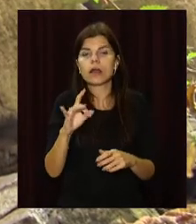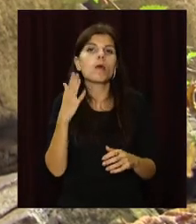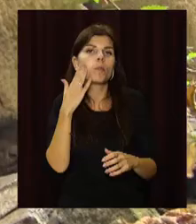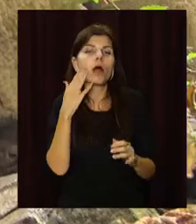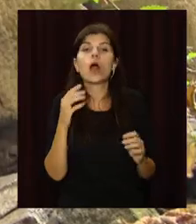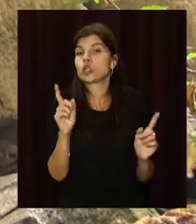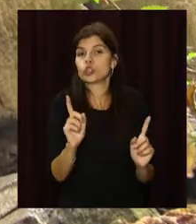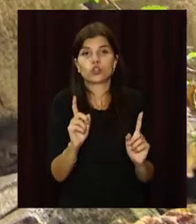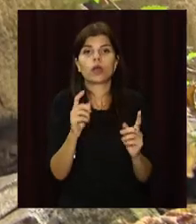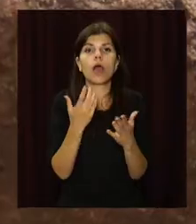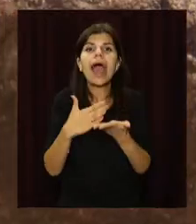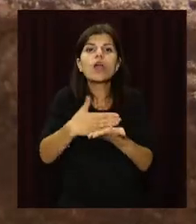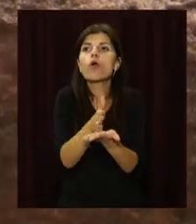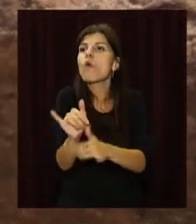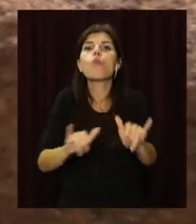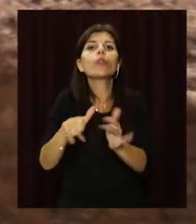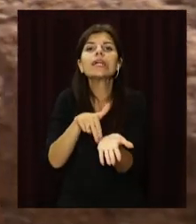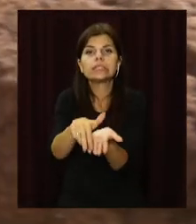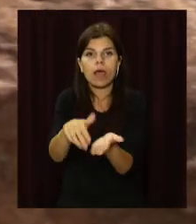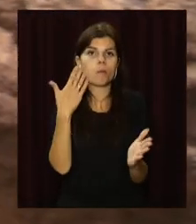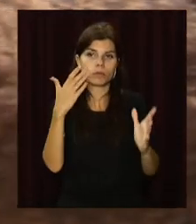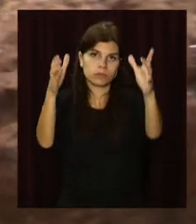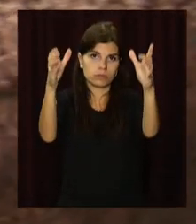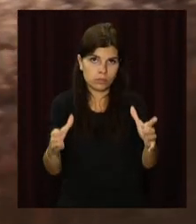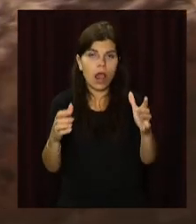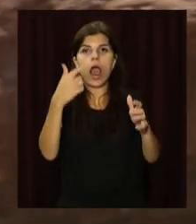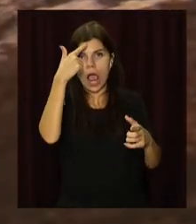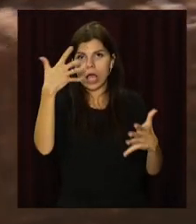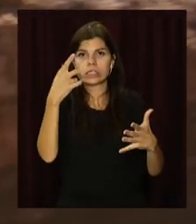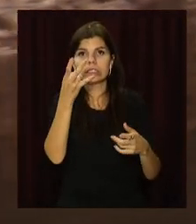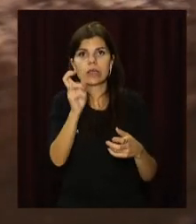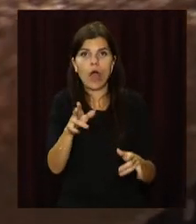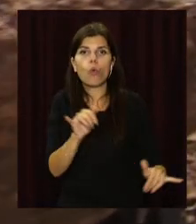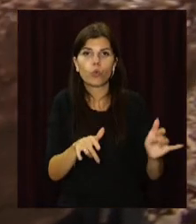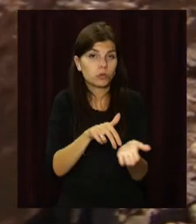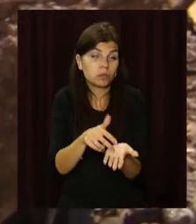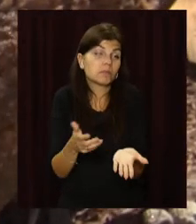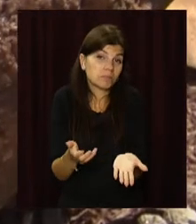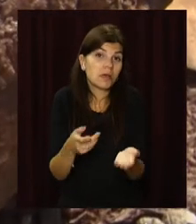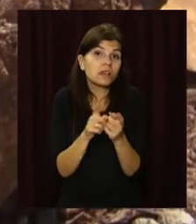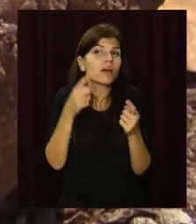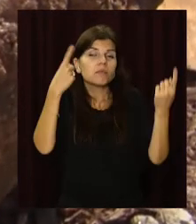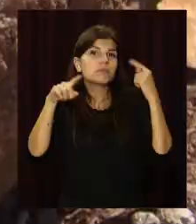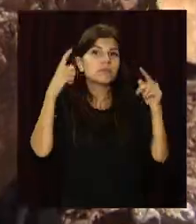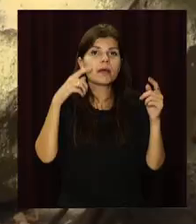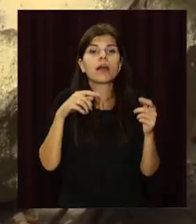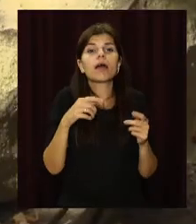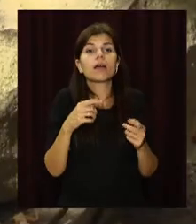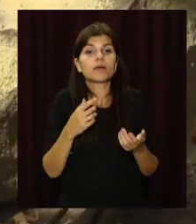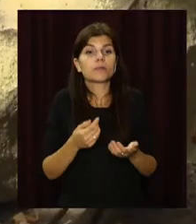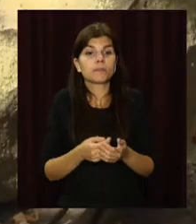таких знахідок чимало, адже сама природа дала нашим предкам матеріал для виготовлення кам'яних статуй. Тут великі поклади